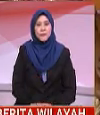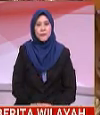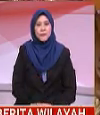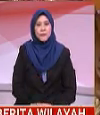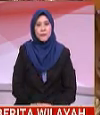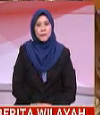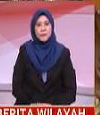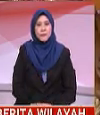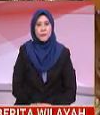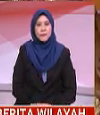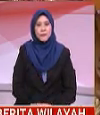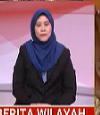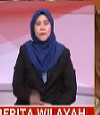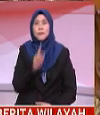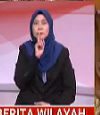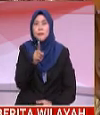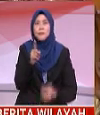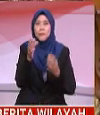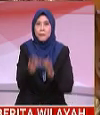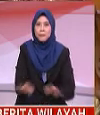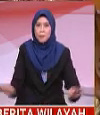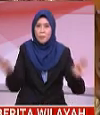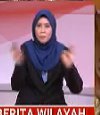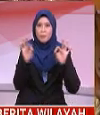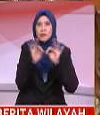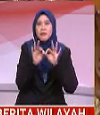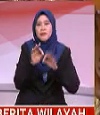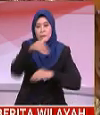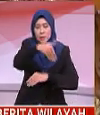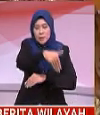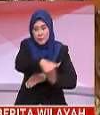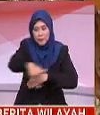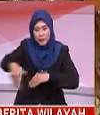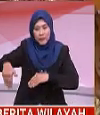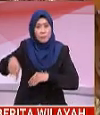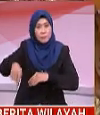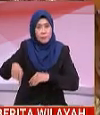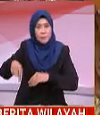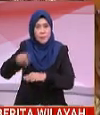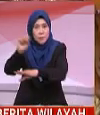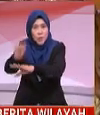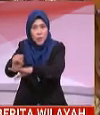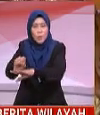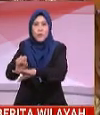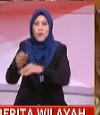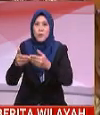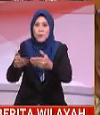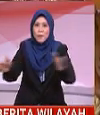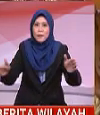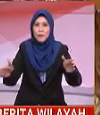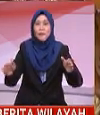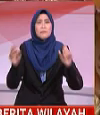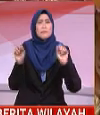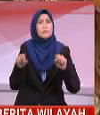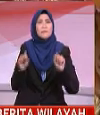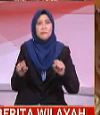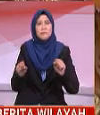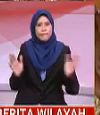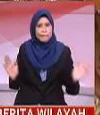maklum pentingnya sempadan ini dibuka kerana itu akan dapat merancakkan semula ekonomi